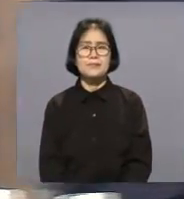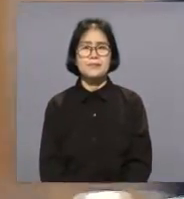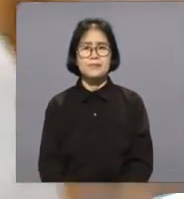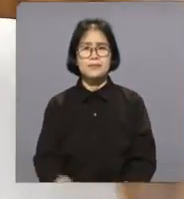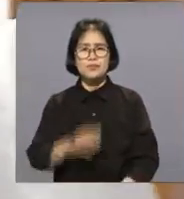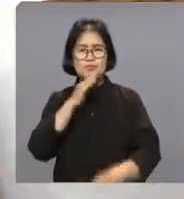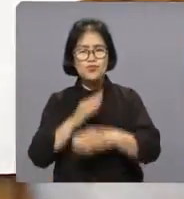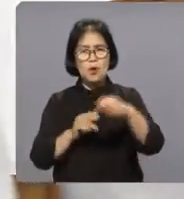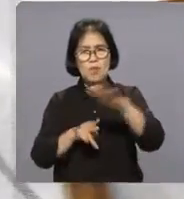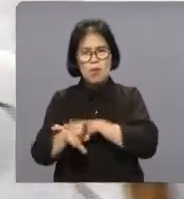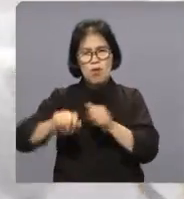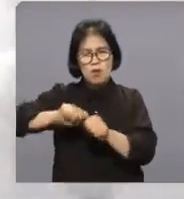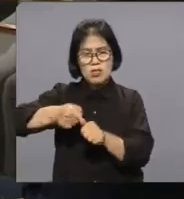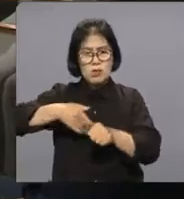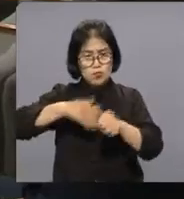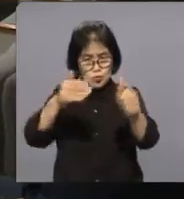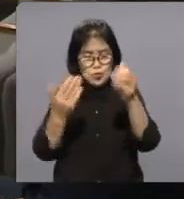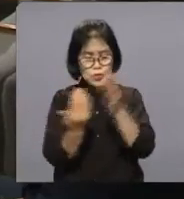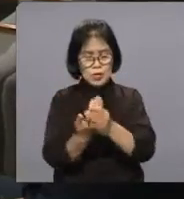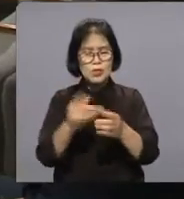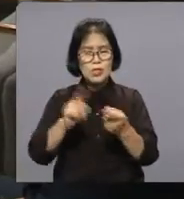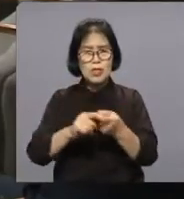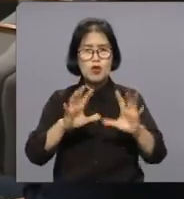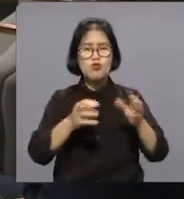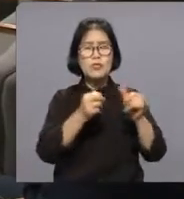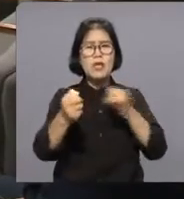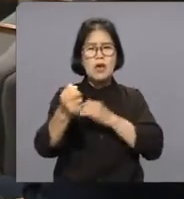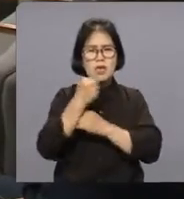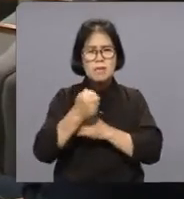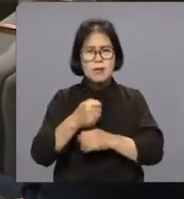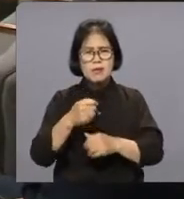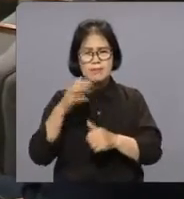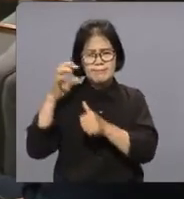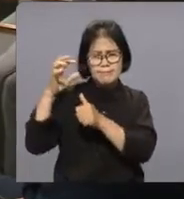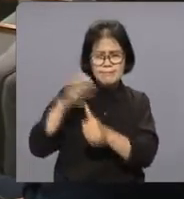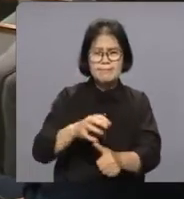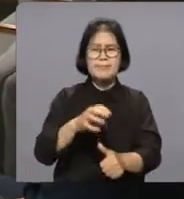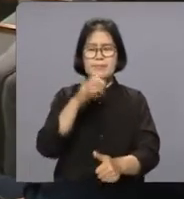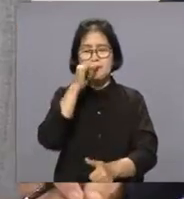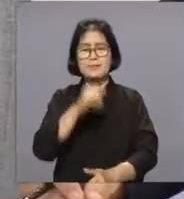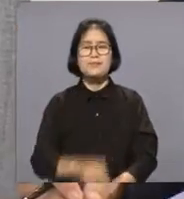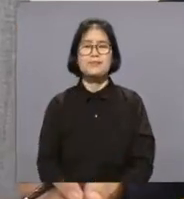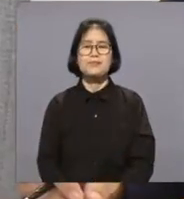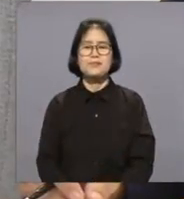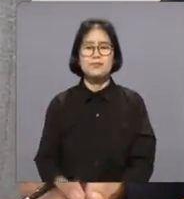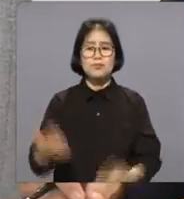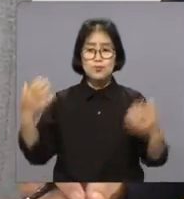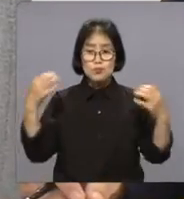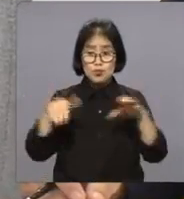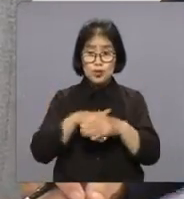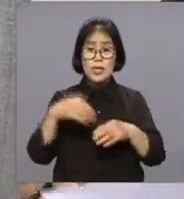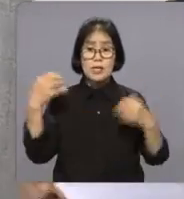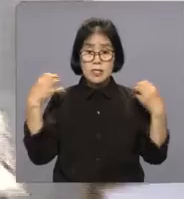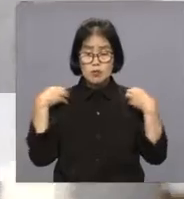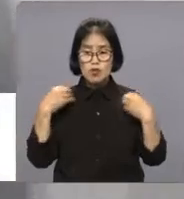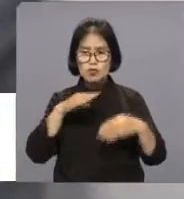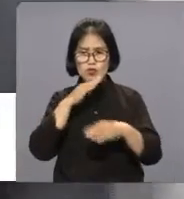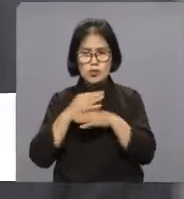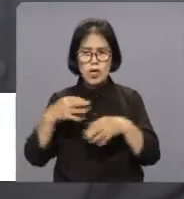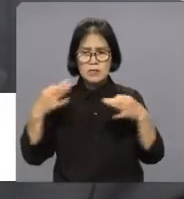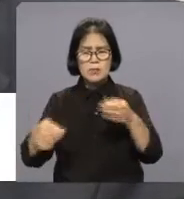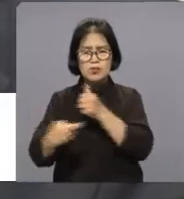탈북 어민 강제 북송 사건을 놓고 국민의힘이 고삐를 더 조였습니다. 전임 문재인 정부가 북한